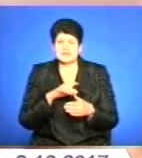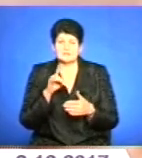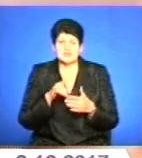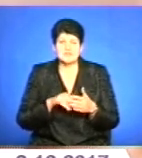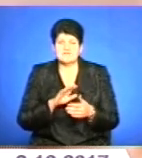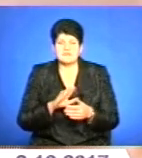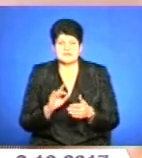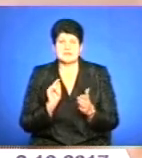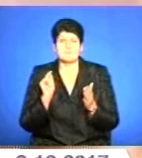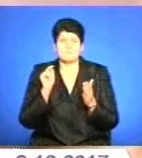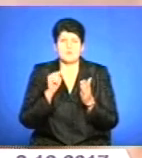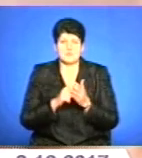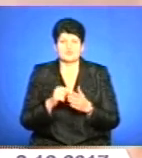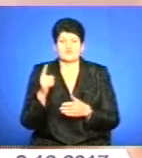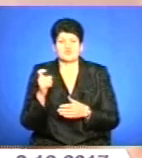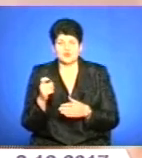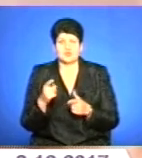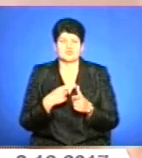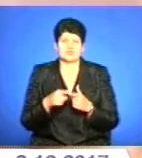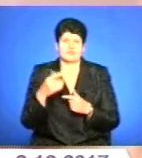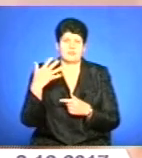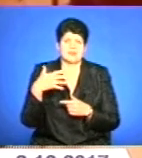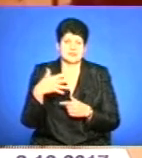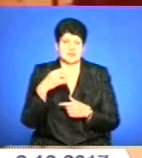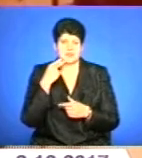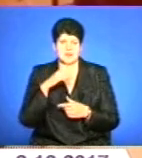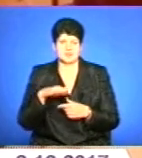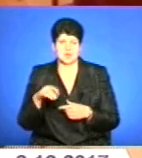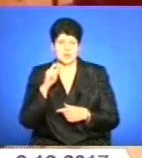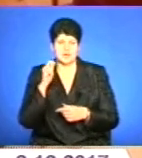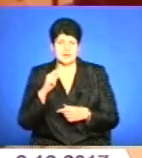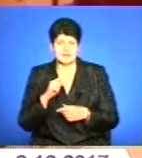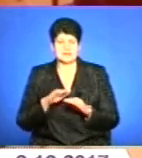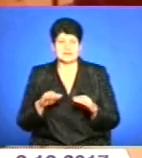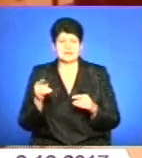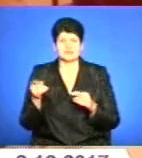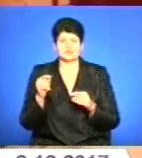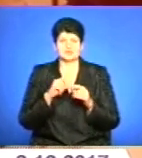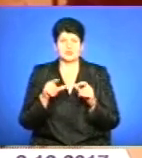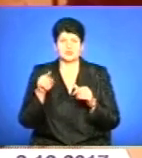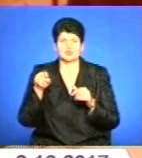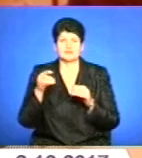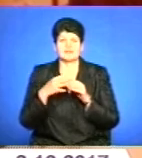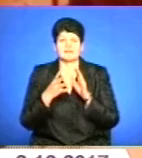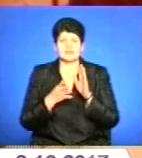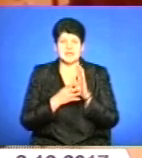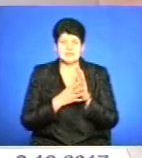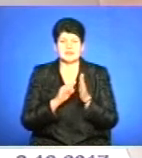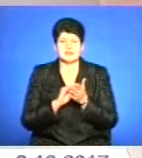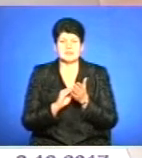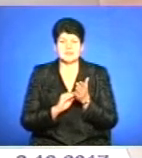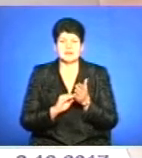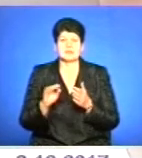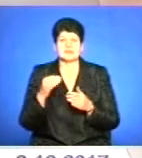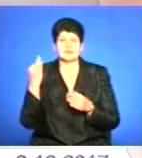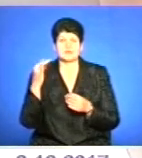щоб попасти в сотку і в п'ятдесятку кращих дітей України. Учні Тернопільської школи номер 19 написали історію про Олександра Орляка,